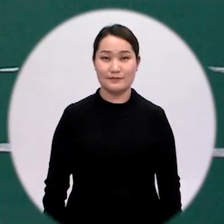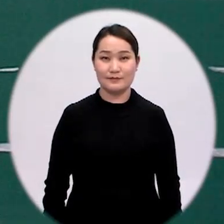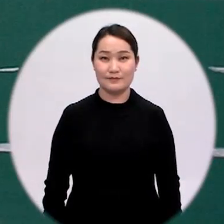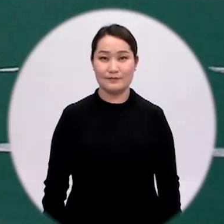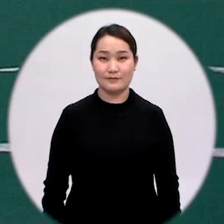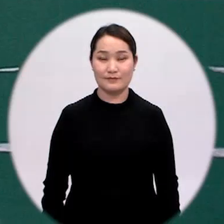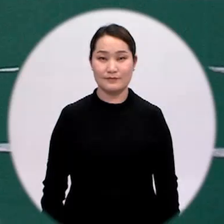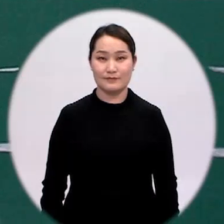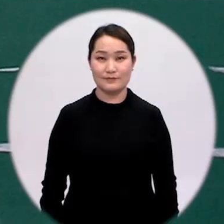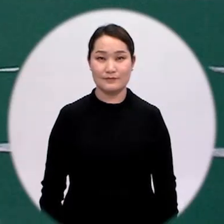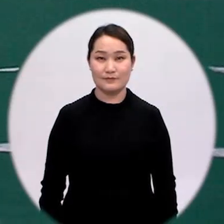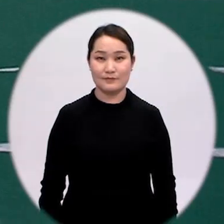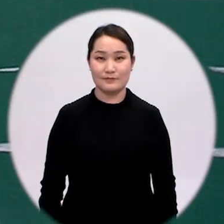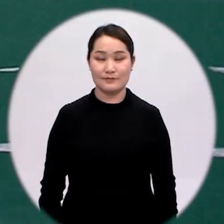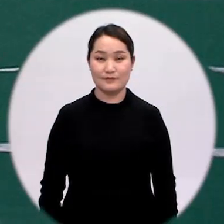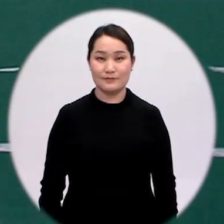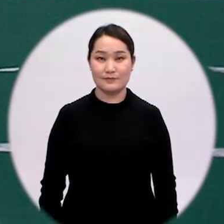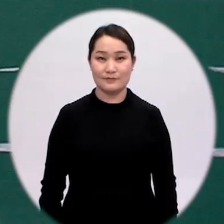Хоёр дахь бүтэн зөвөн дугуй.